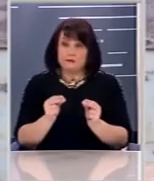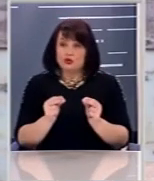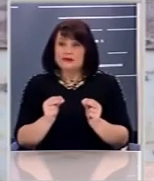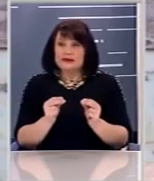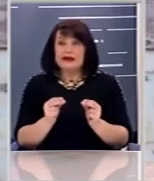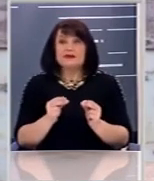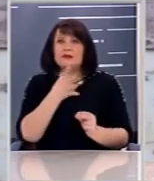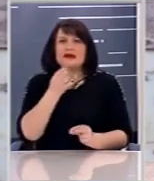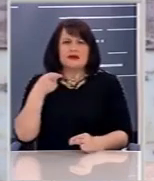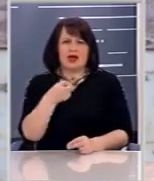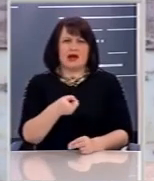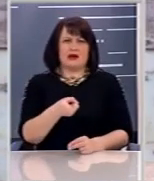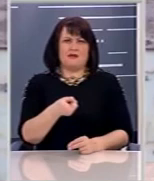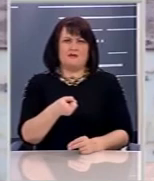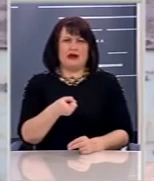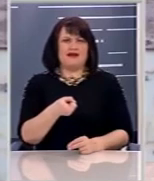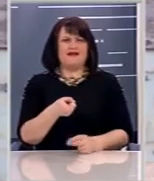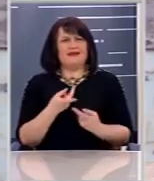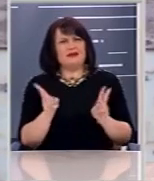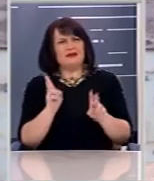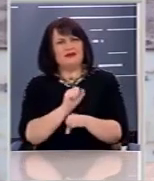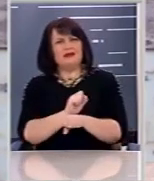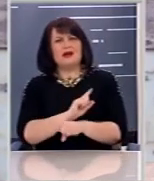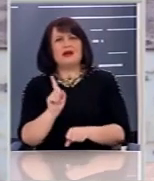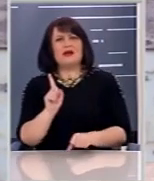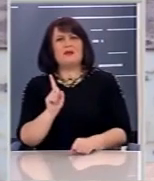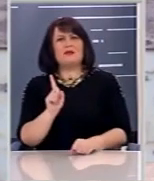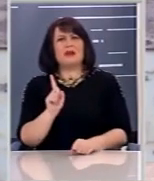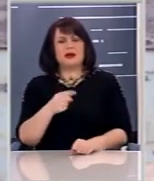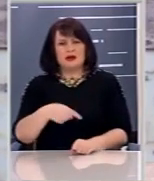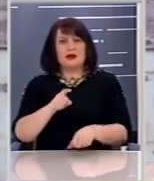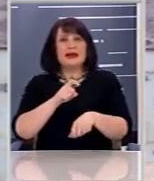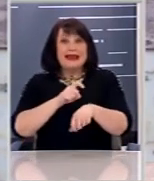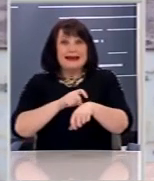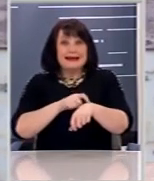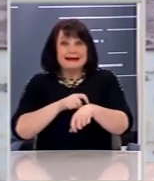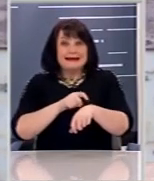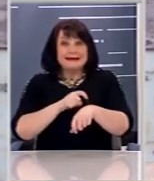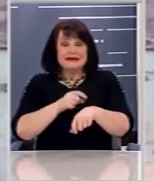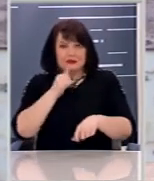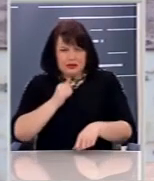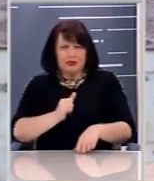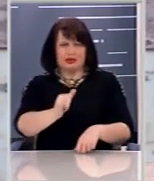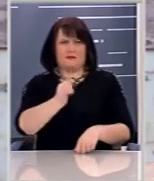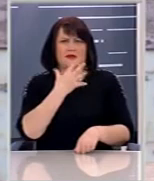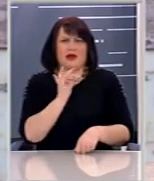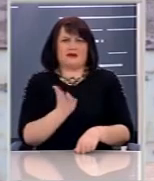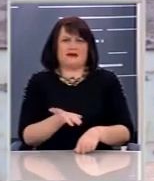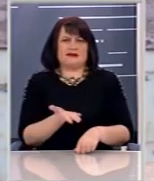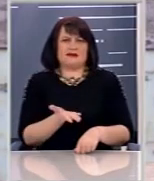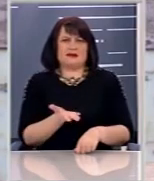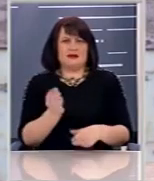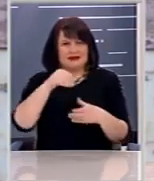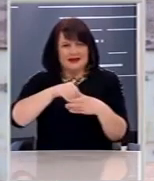το έγκλημα αποποινικοποιείται και από στιγμιαίο γίνεται διαρκές μέσα σε ένα